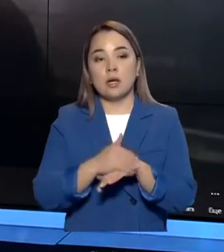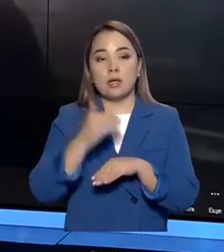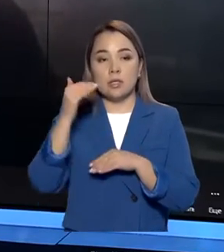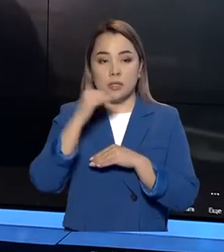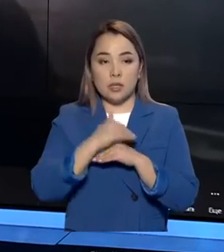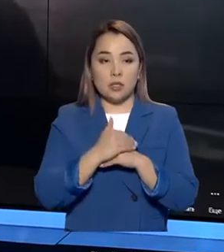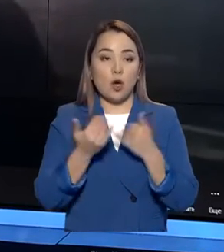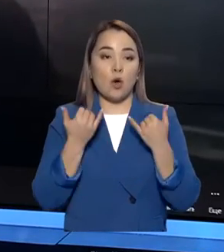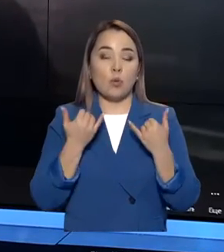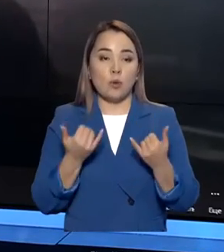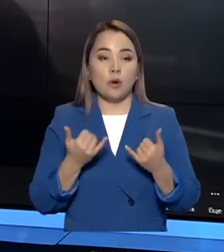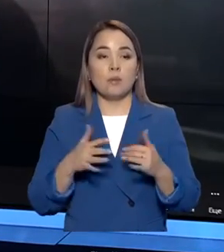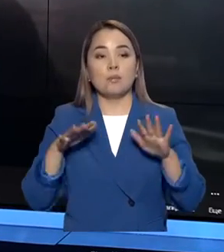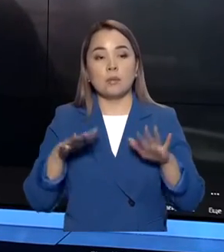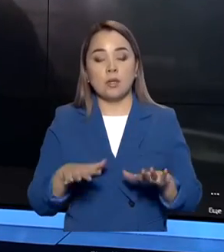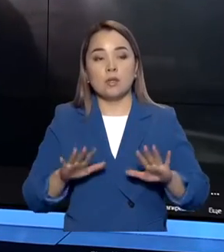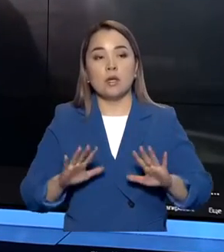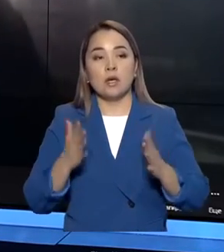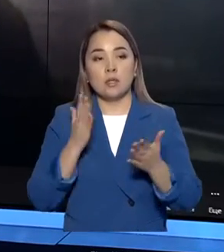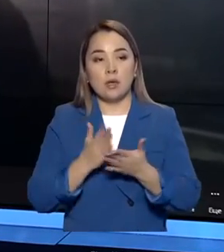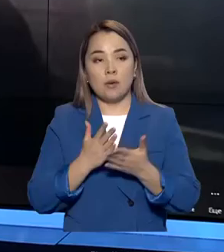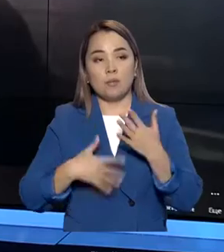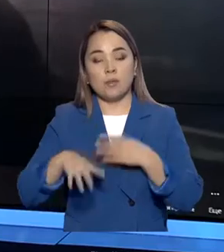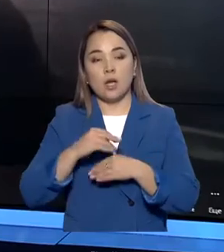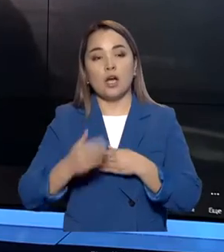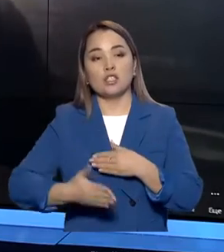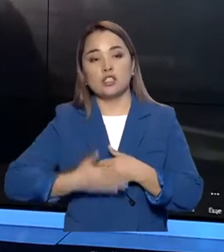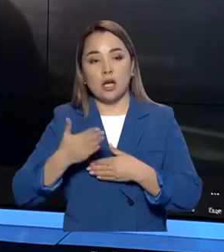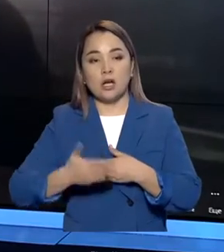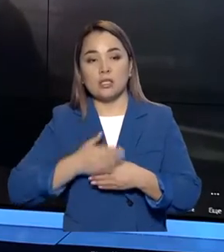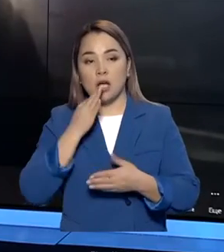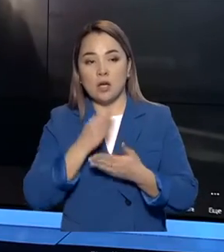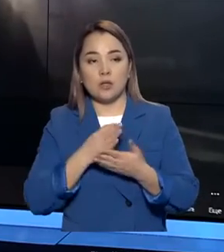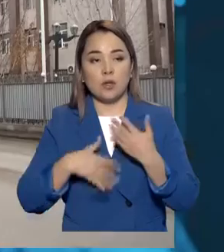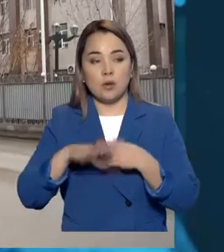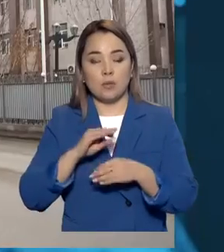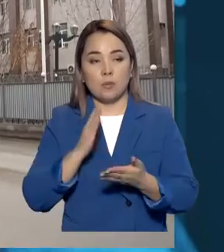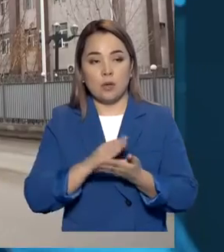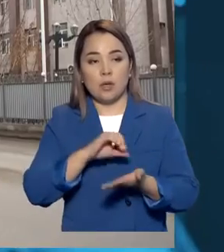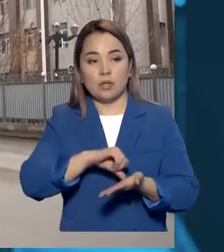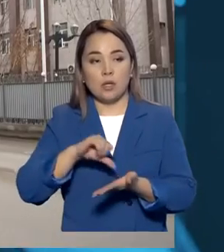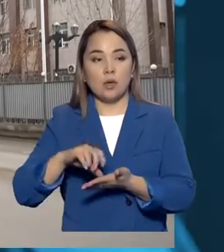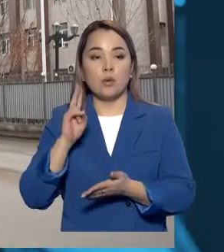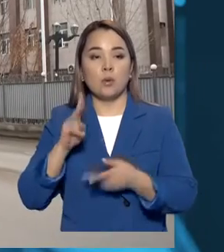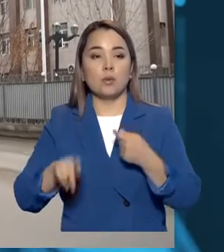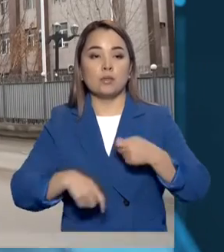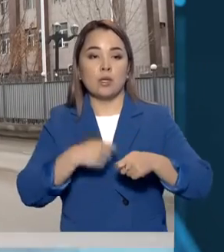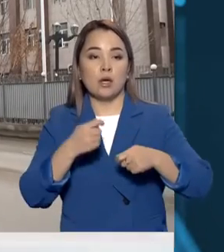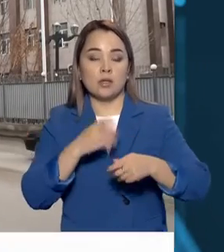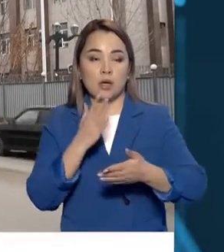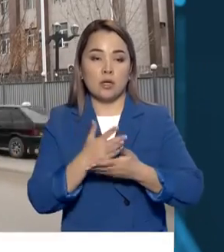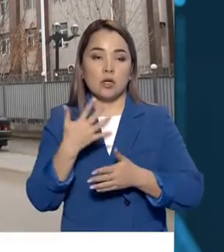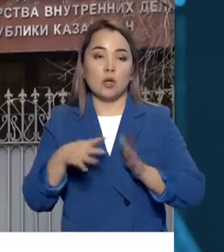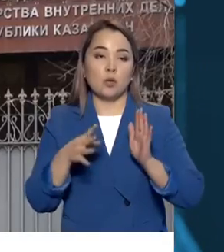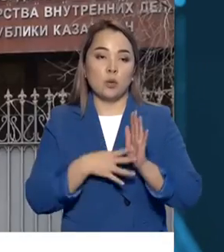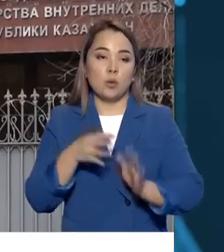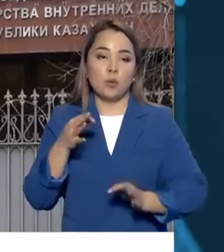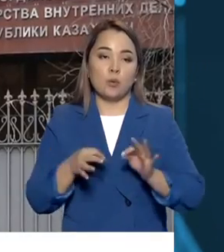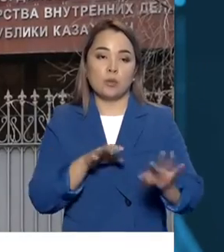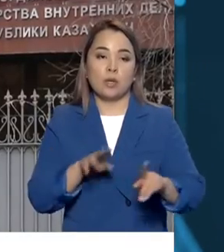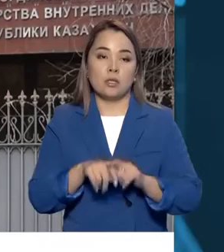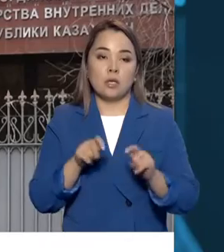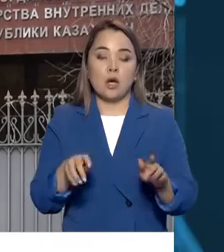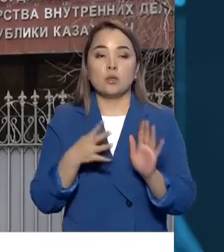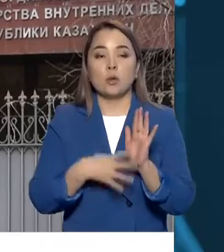саламат. Ойранның ортасында болғандардың барлығы жазадан жалтанған жоқ. Полиция 59 қылмыстық іс қозғап, 99